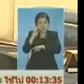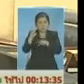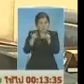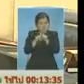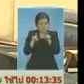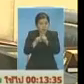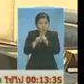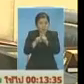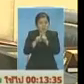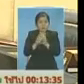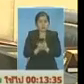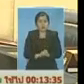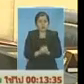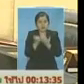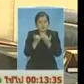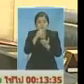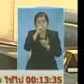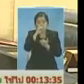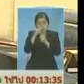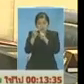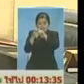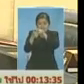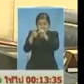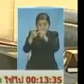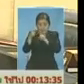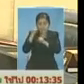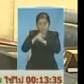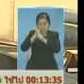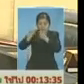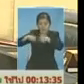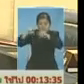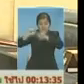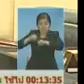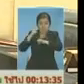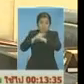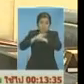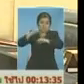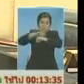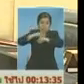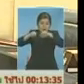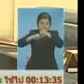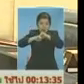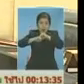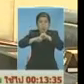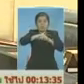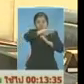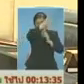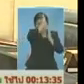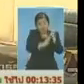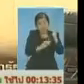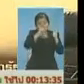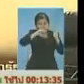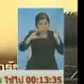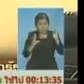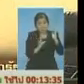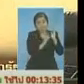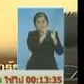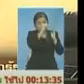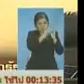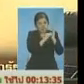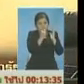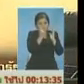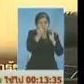ลเนื่องจากสัญญาจ้างก่อสร้างอาคารเป็นสัญญาจ้างเหมารวมทั่วประเทศการเกิดภัยพิบัติไม่ว่าส่วนหนึ่ง